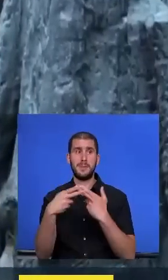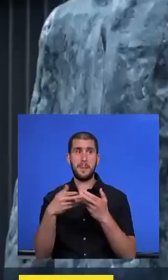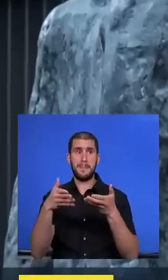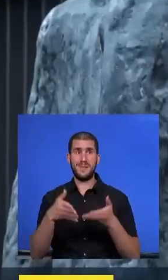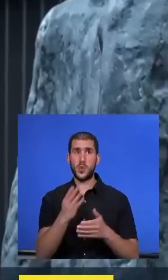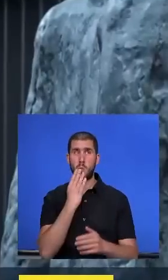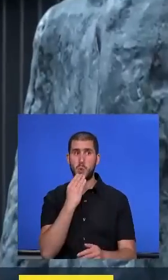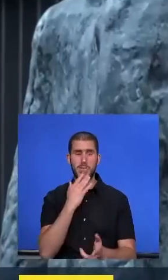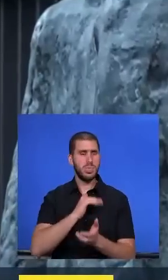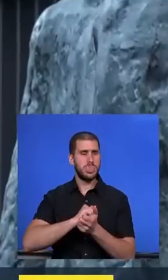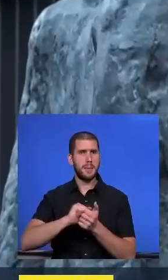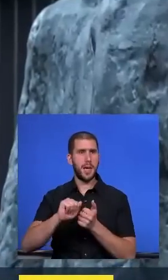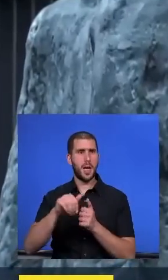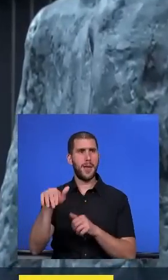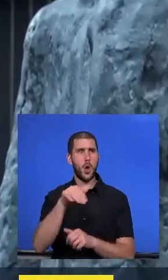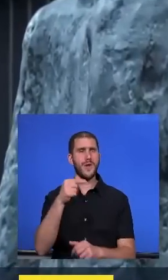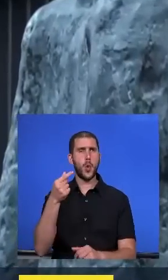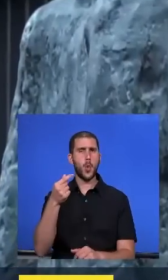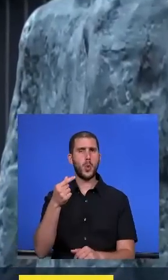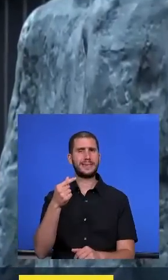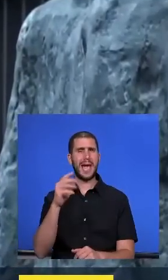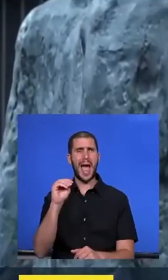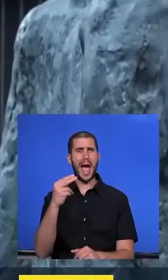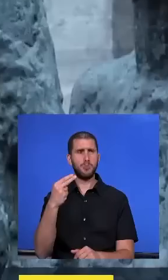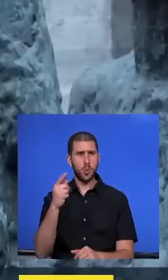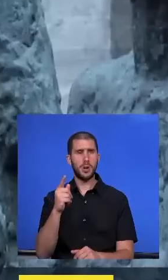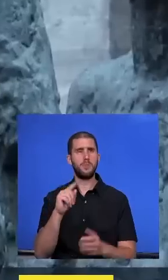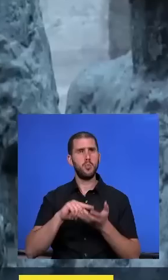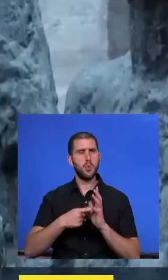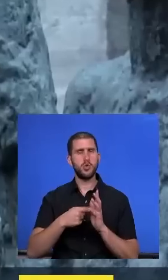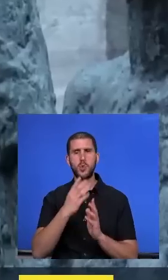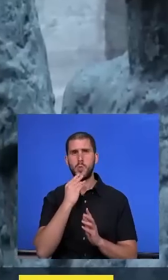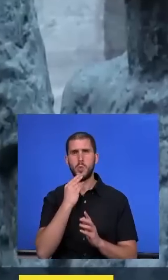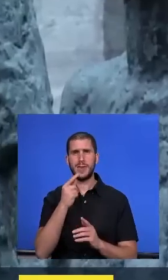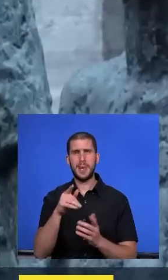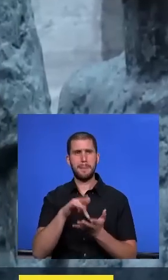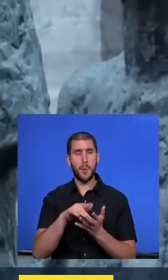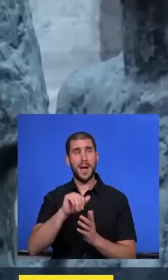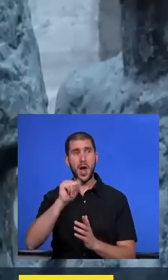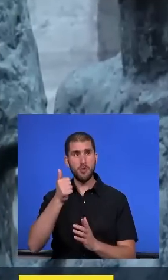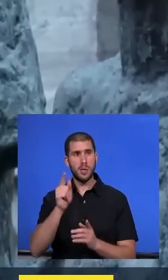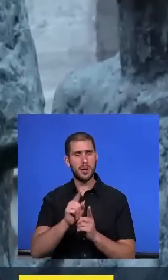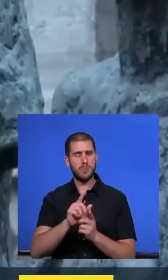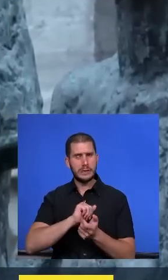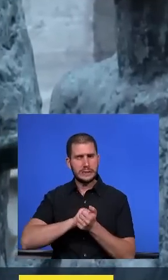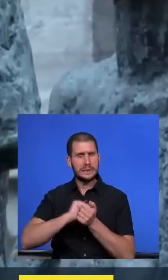היהודי שנמחק ברחוב גרוסה המבורגר, מוקדשת ליהודי המקום, מהראשונים שספגו את להבות הצורר,